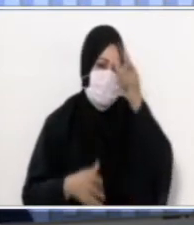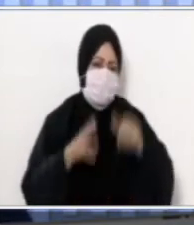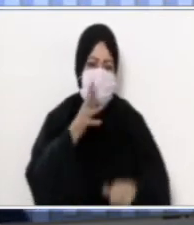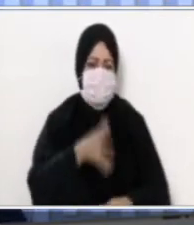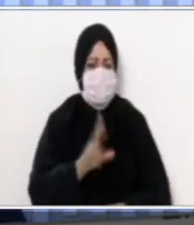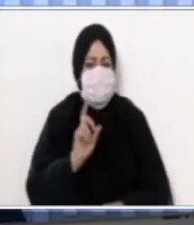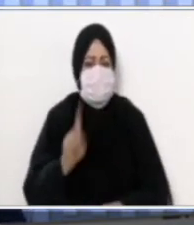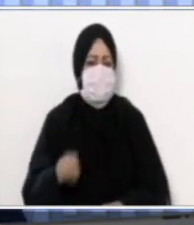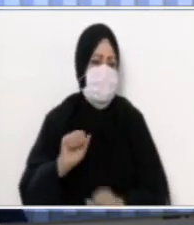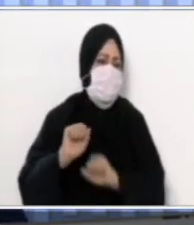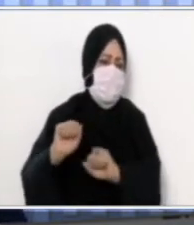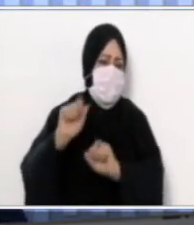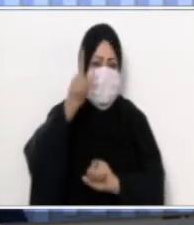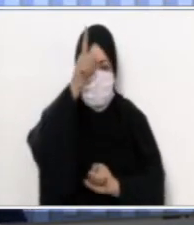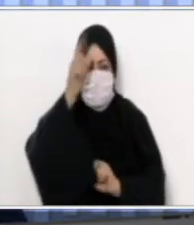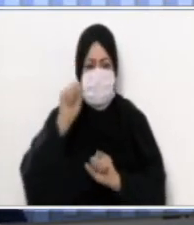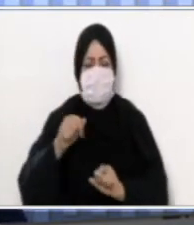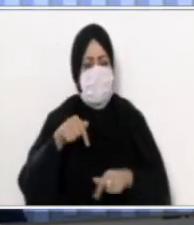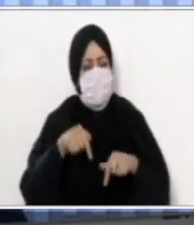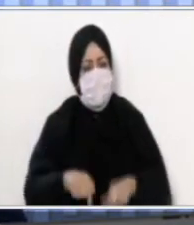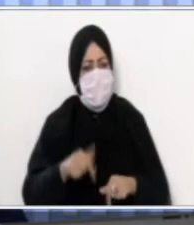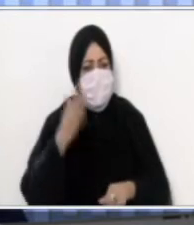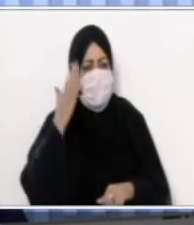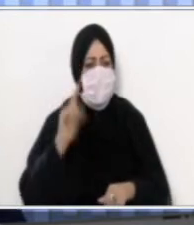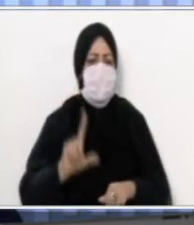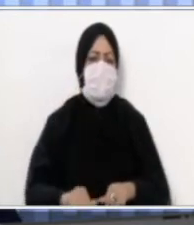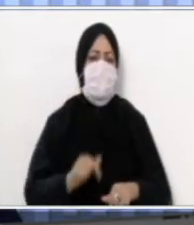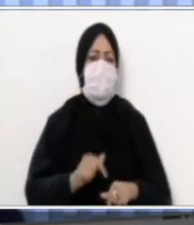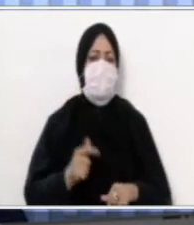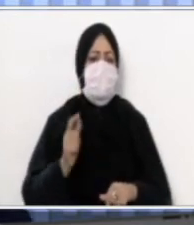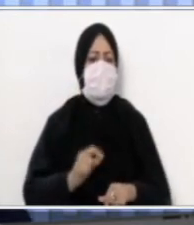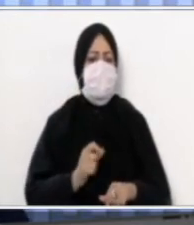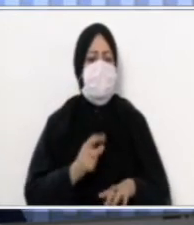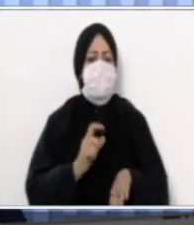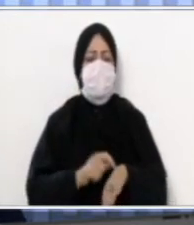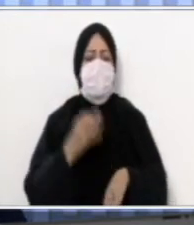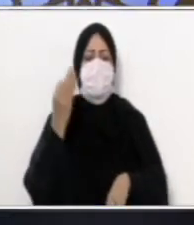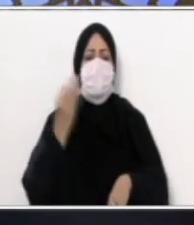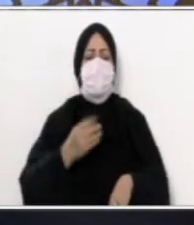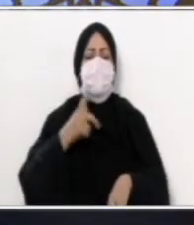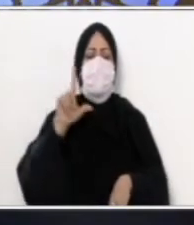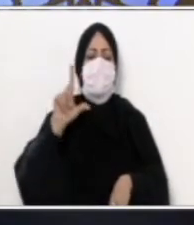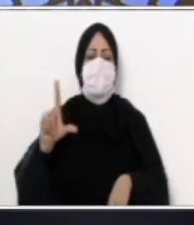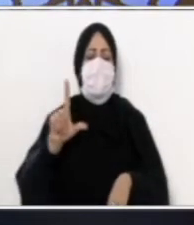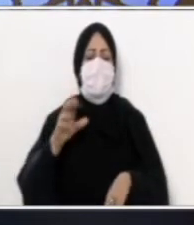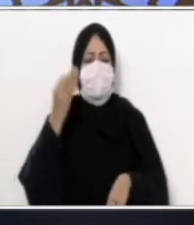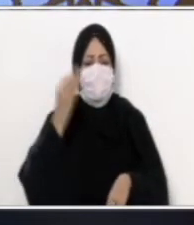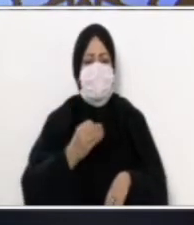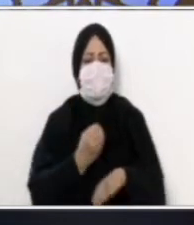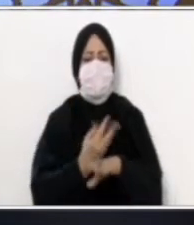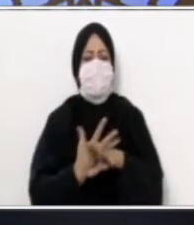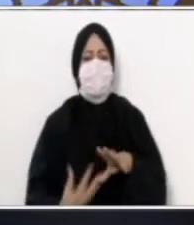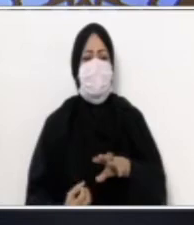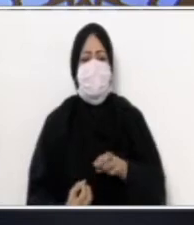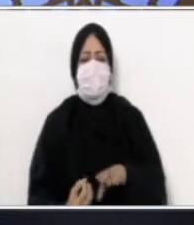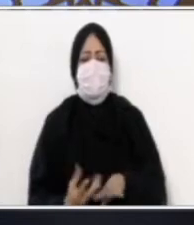ليبيا فالمواقيت صحيحة والفجر يؤذن عند تفجر الضوء في الأفق وانتشاره